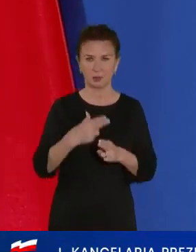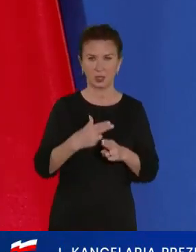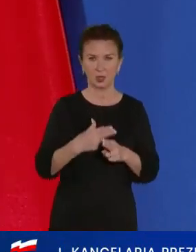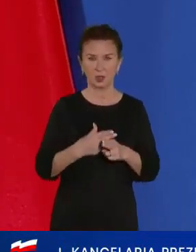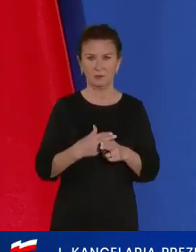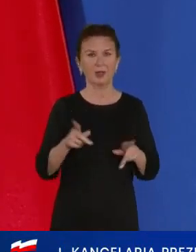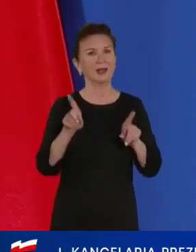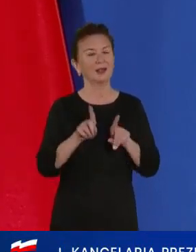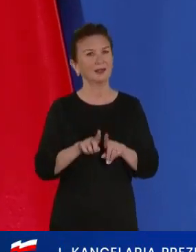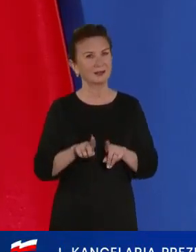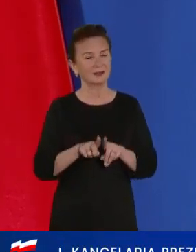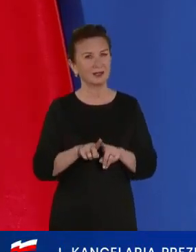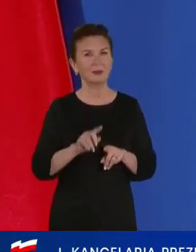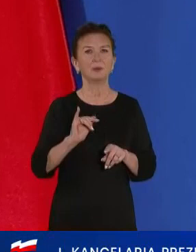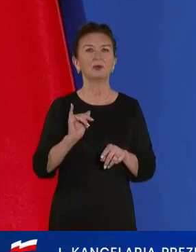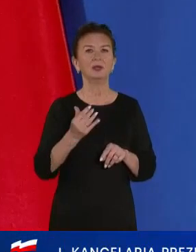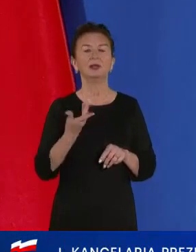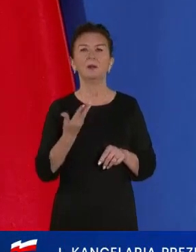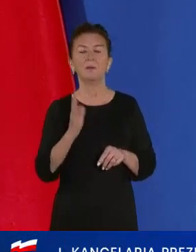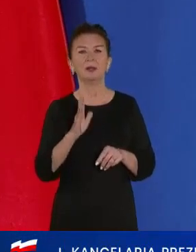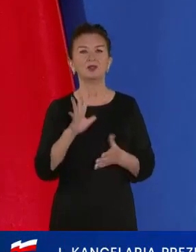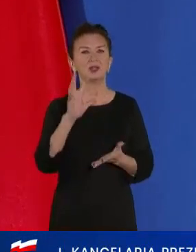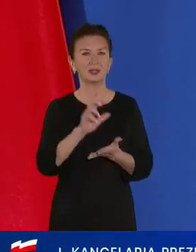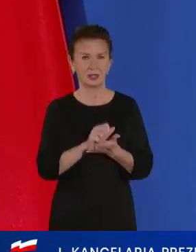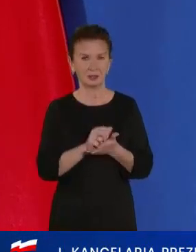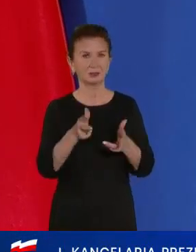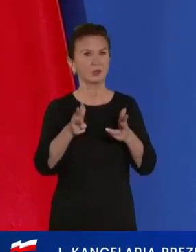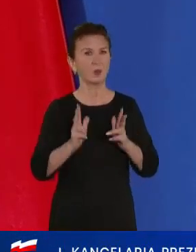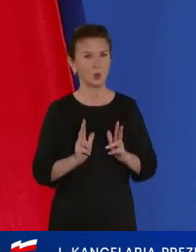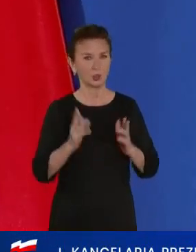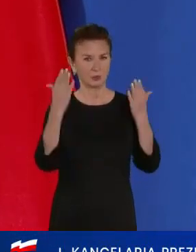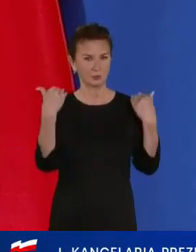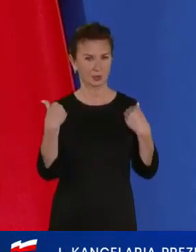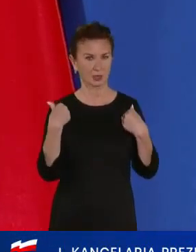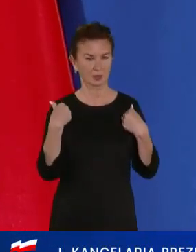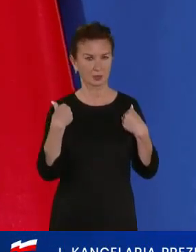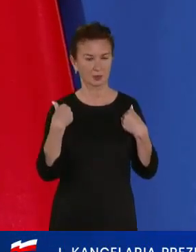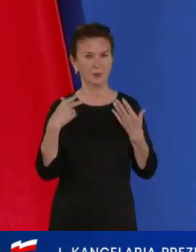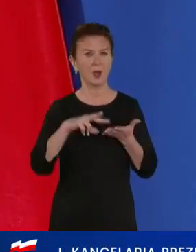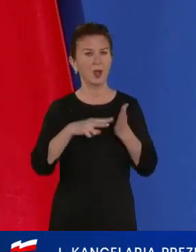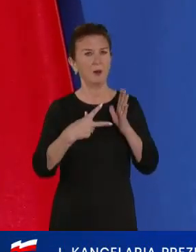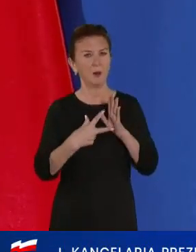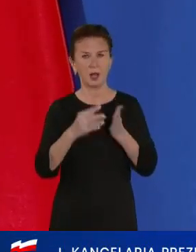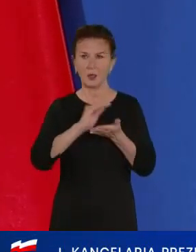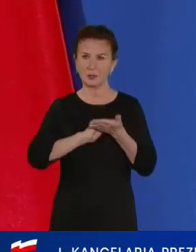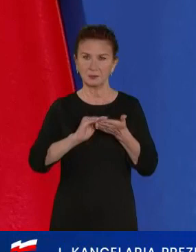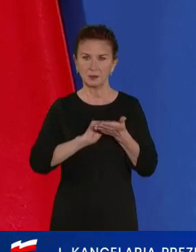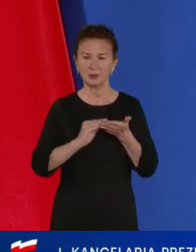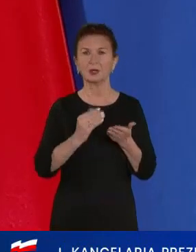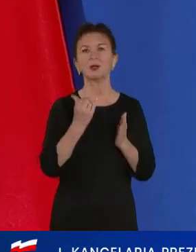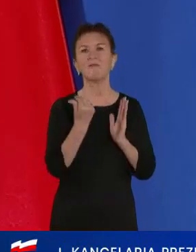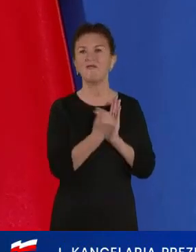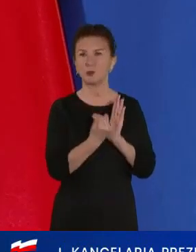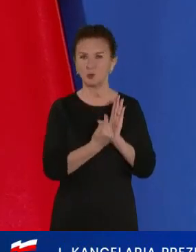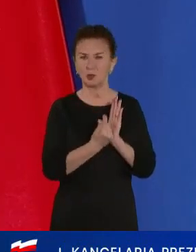jakim stopniu obciążona będzie infrastruktura szpitalna. Plany zostały skonstruowane warunkowo.